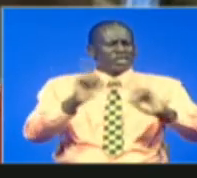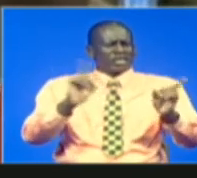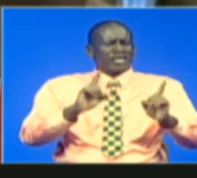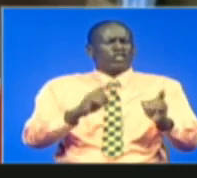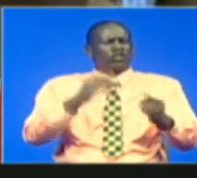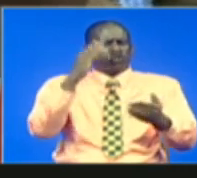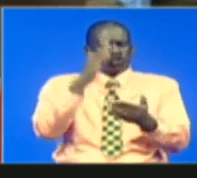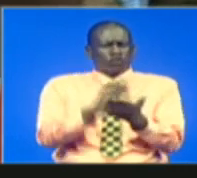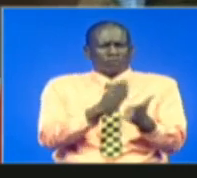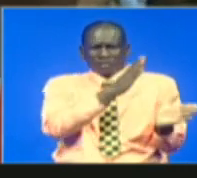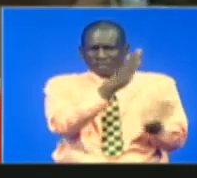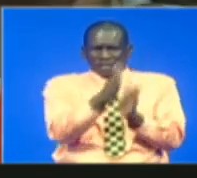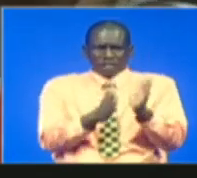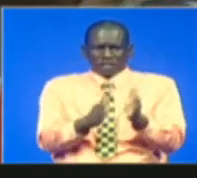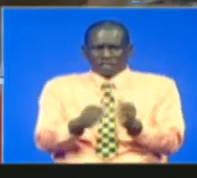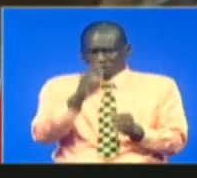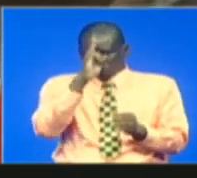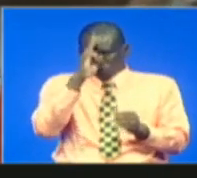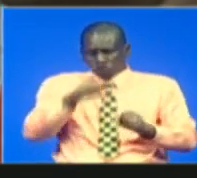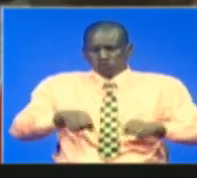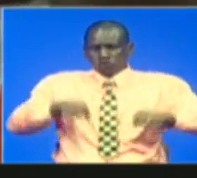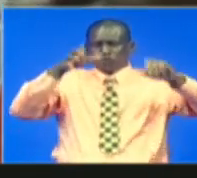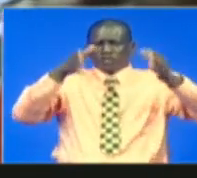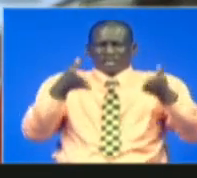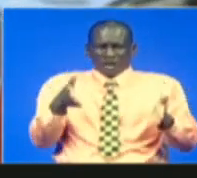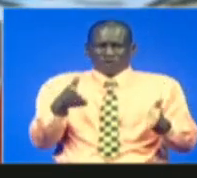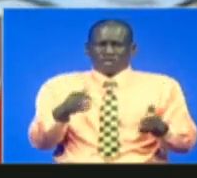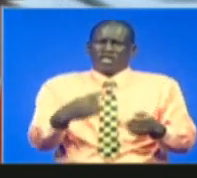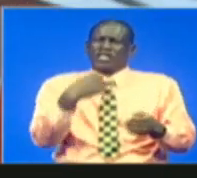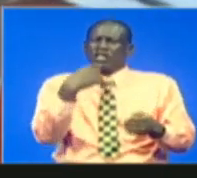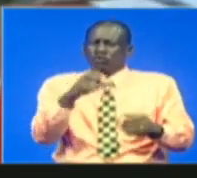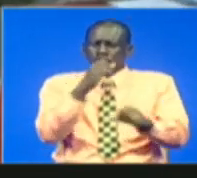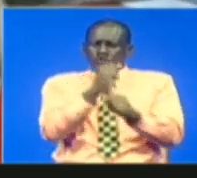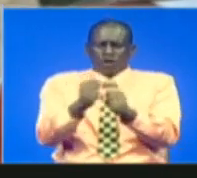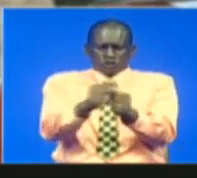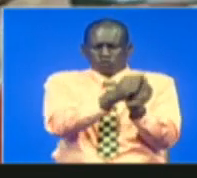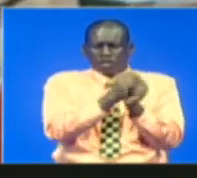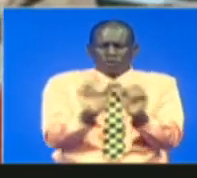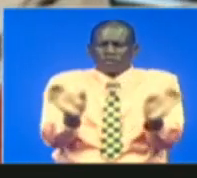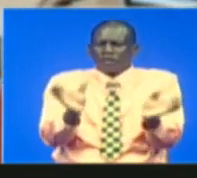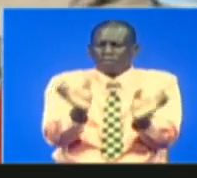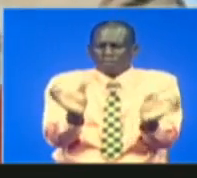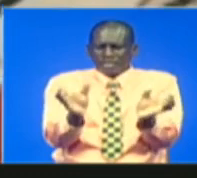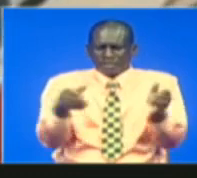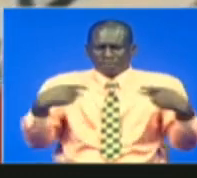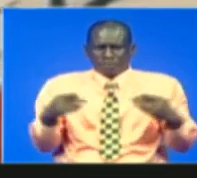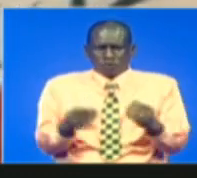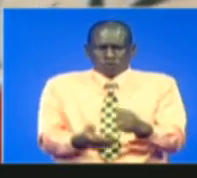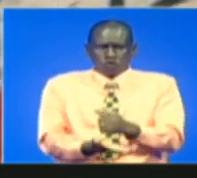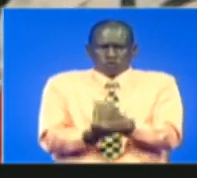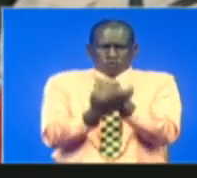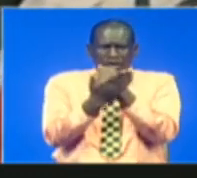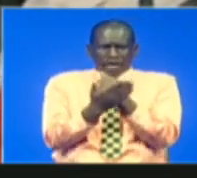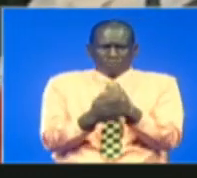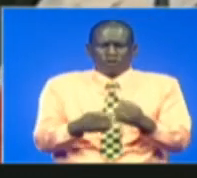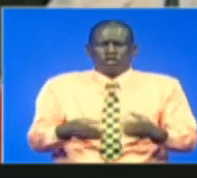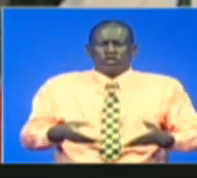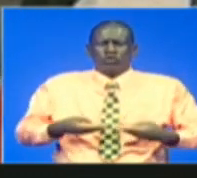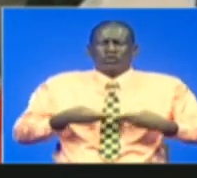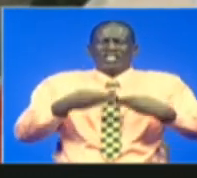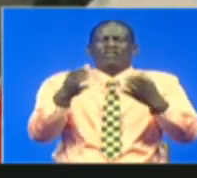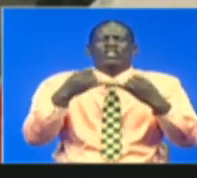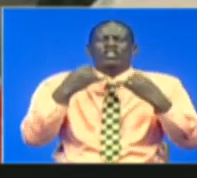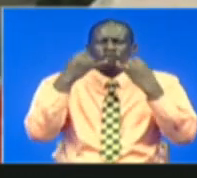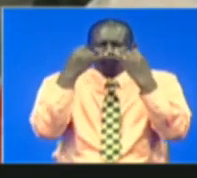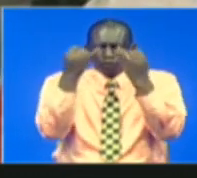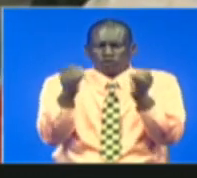arrangement. Maafisa wa polisi sasa wametakiwa kushirikiana na waandishi wa habari ili kusaidia katika kuwapasha Wakenya habari